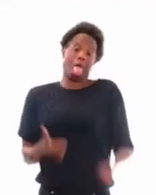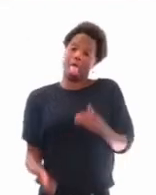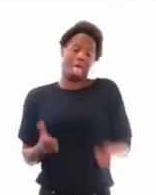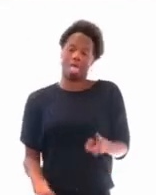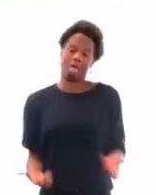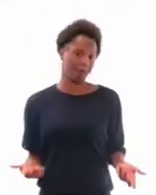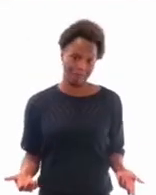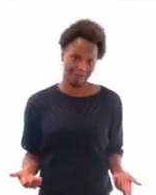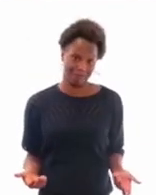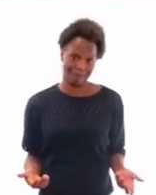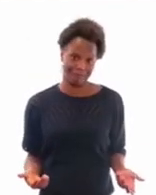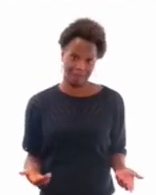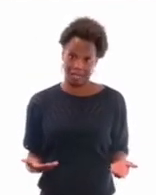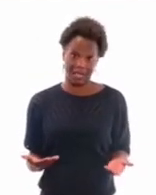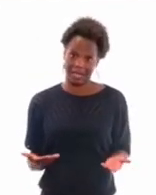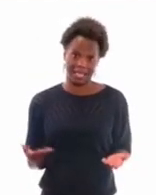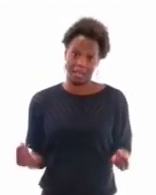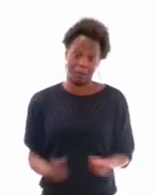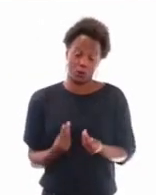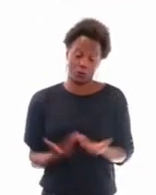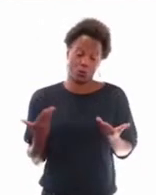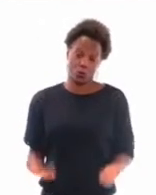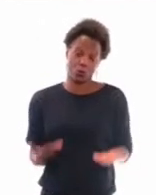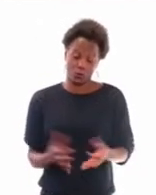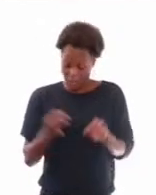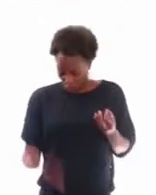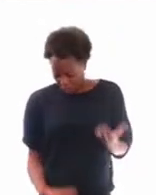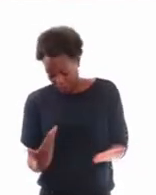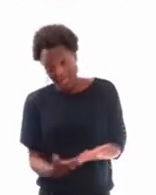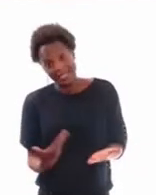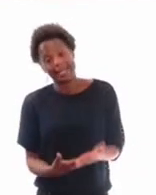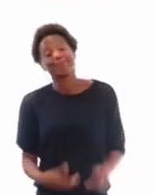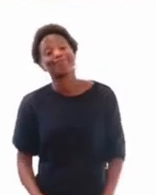aujourd'hui voilà le résultat, malheureusement pour les Bordelaises et les Bordelais. Merci.